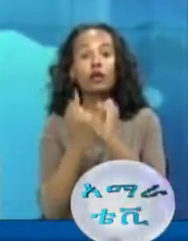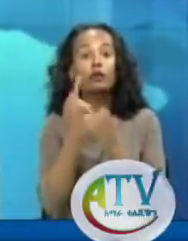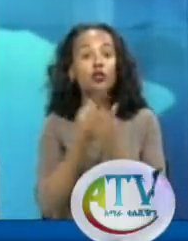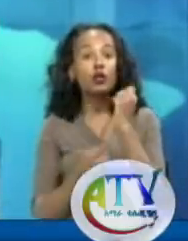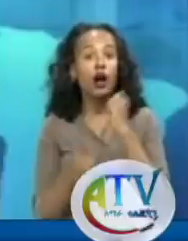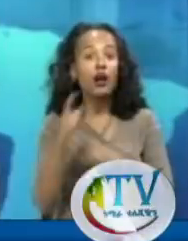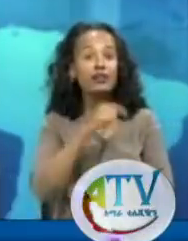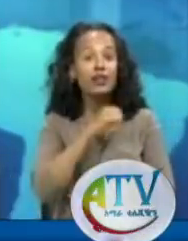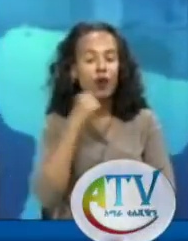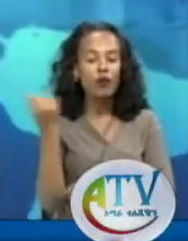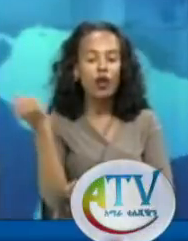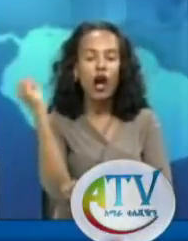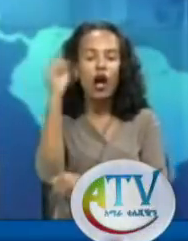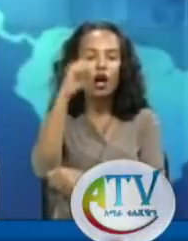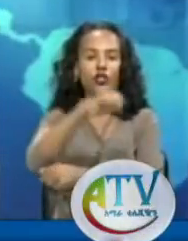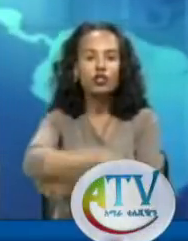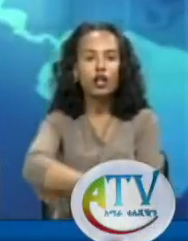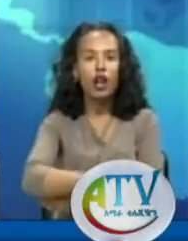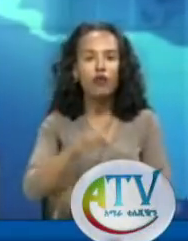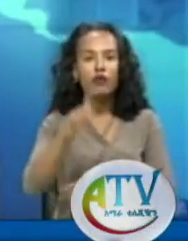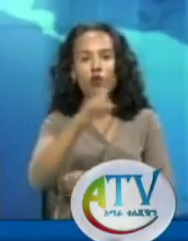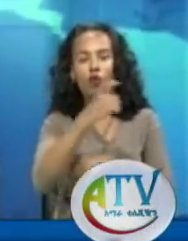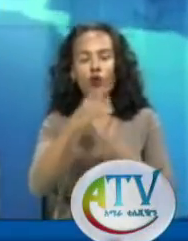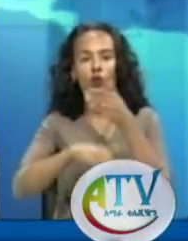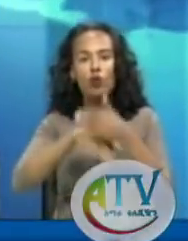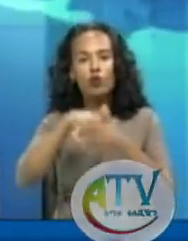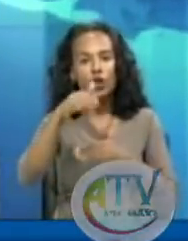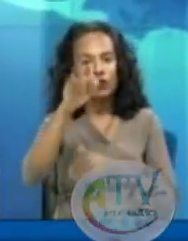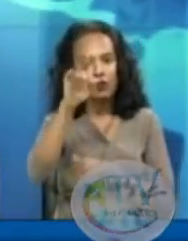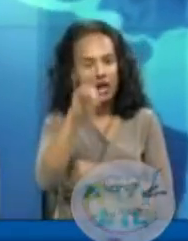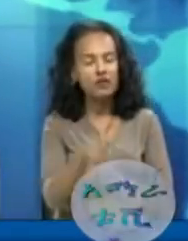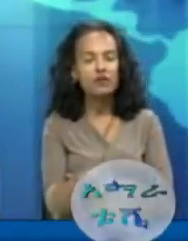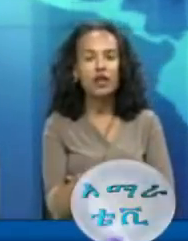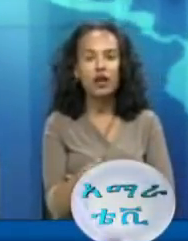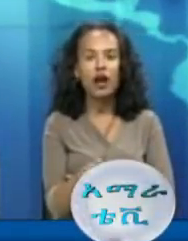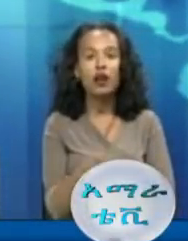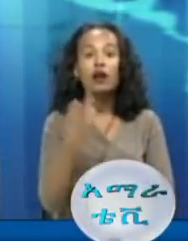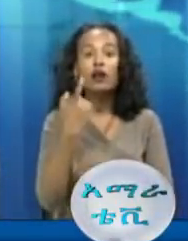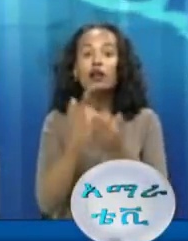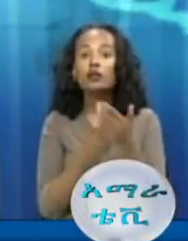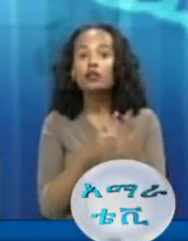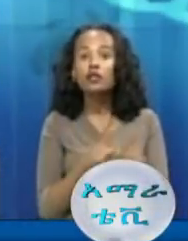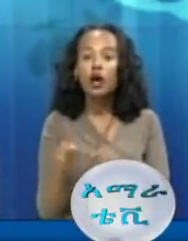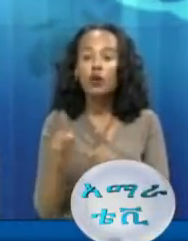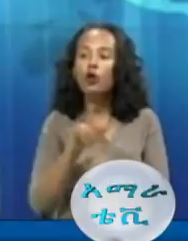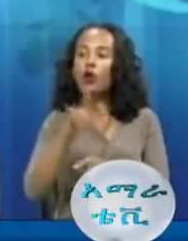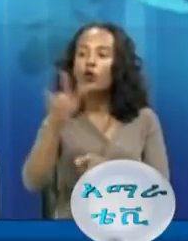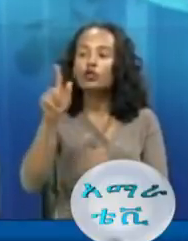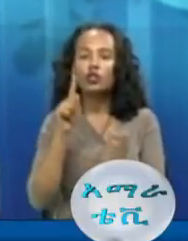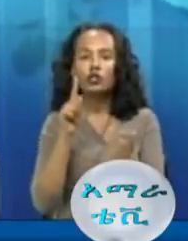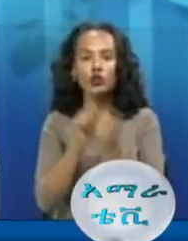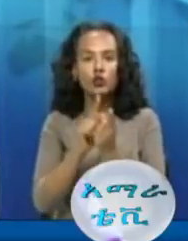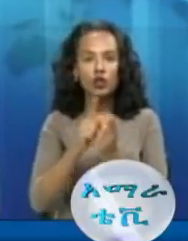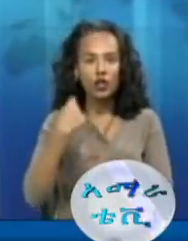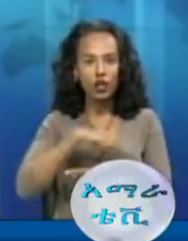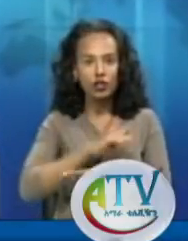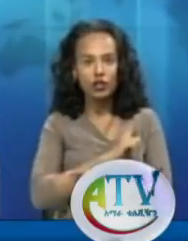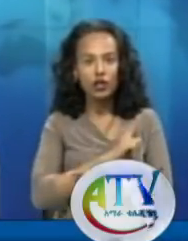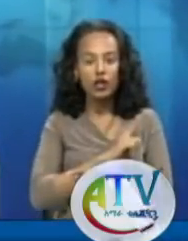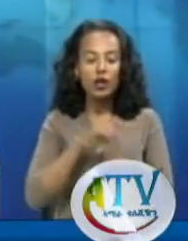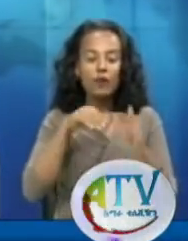ሳይሆን አሸናፊ ሆኖ መውጣትም ያስፈልጋል። ለዚህ ደግሞ የውጭ ግንኙነታችን